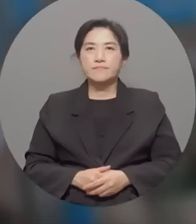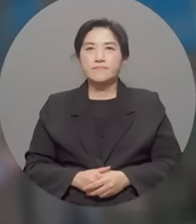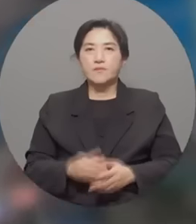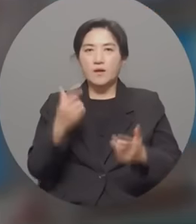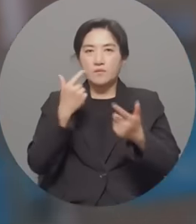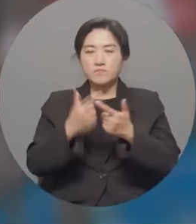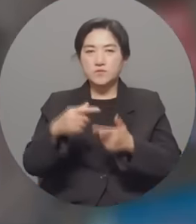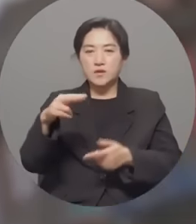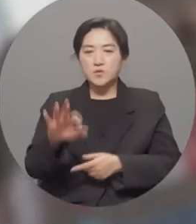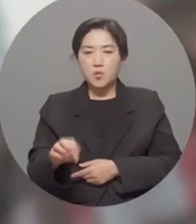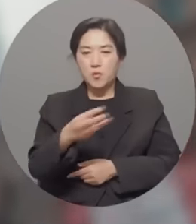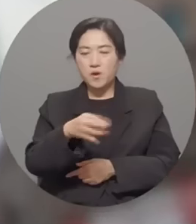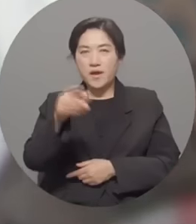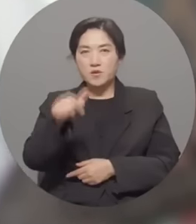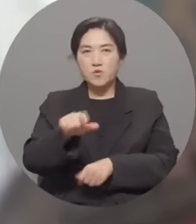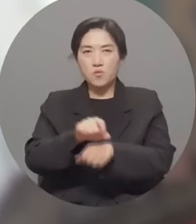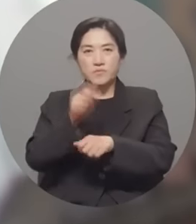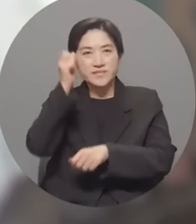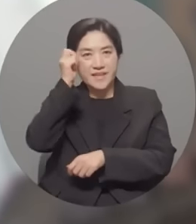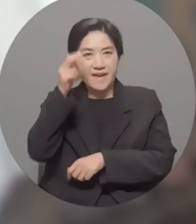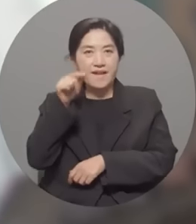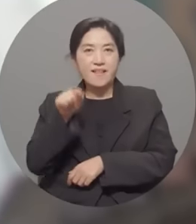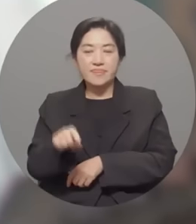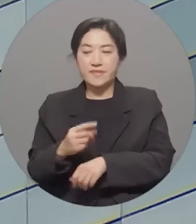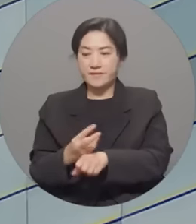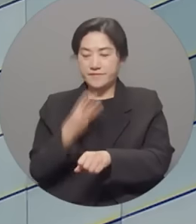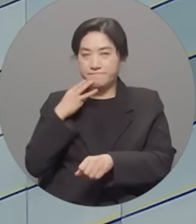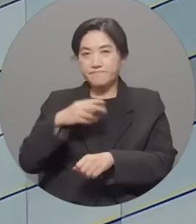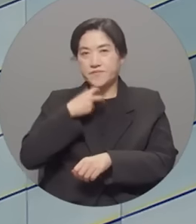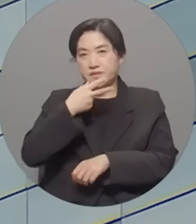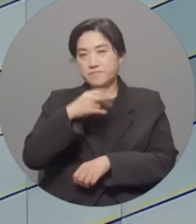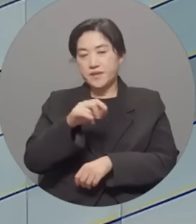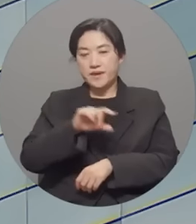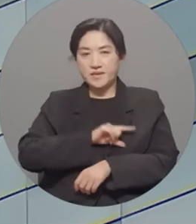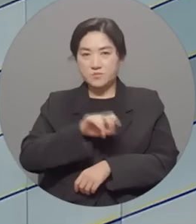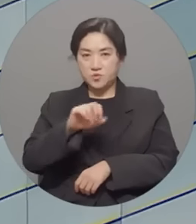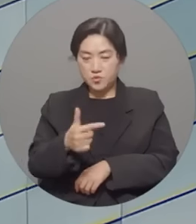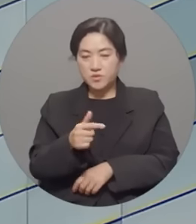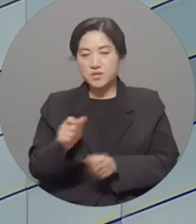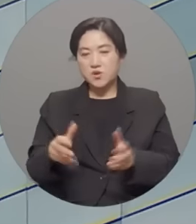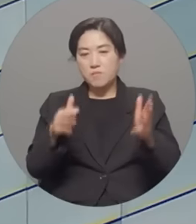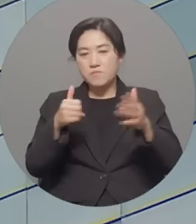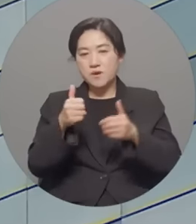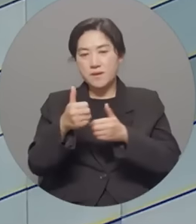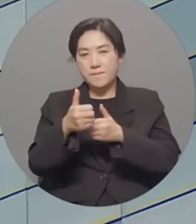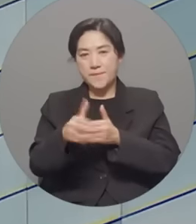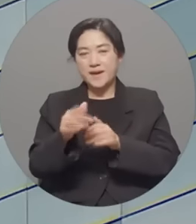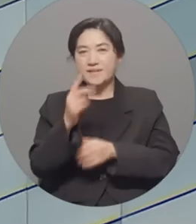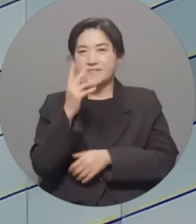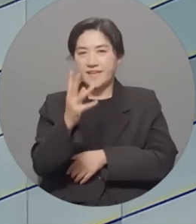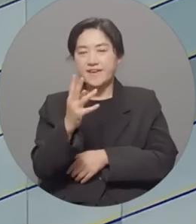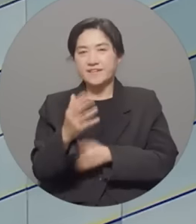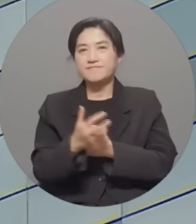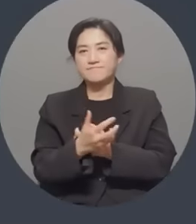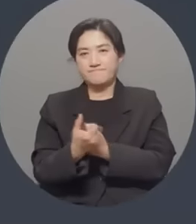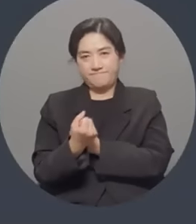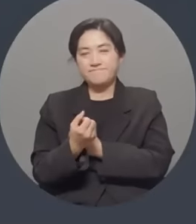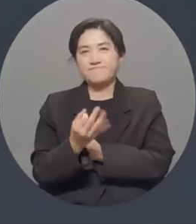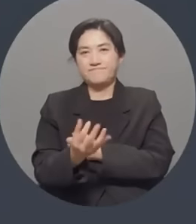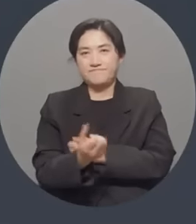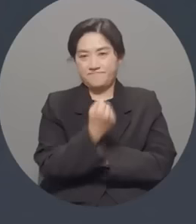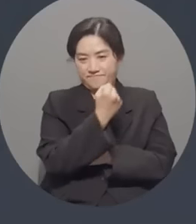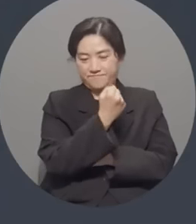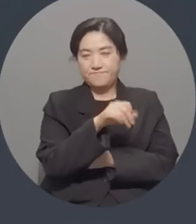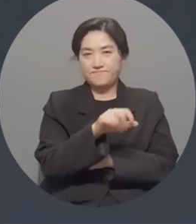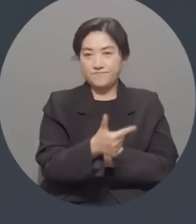부산 동래구의 한 오피스텔입니다. 3년 전 70대인 윤모 씨는 이 건물의 4개 호실을 분양받았습니다.